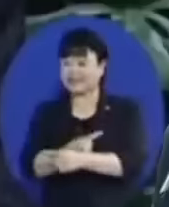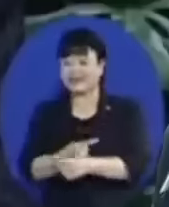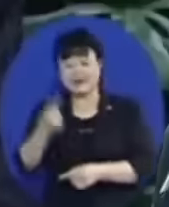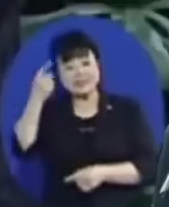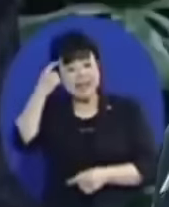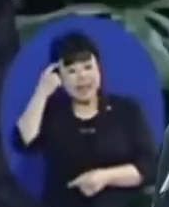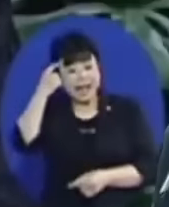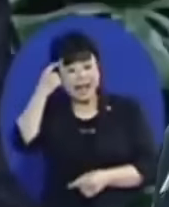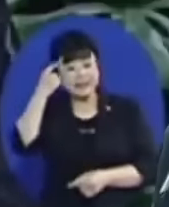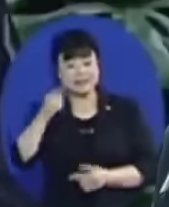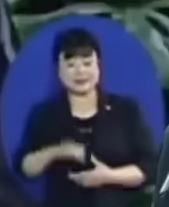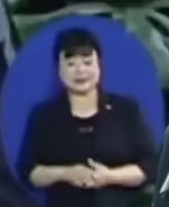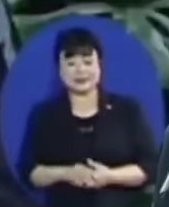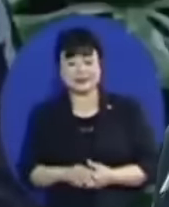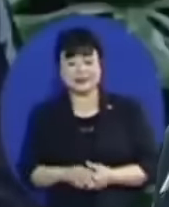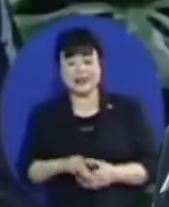생각이